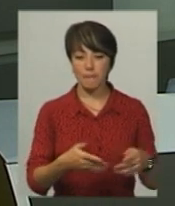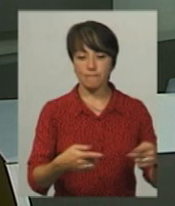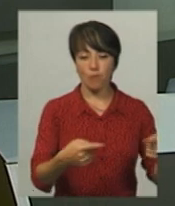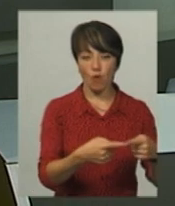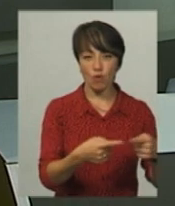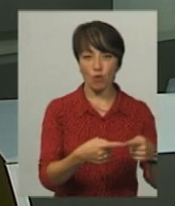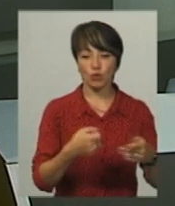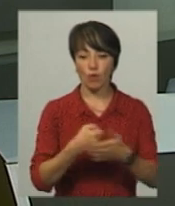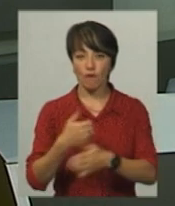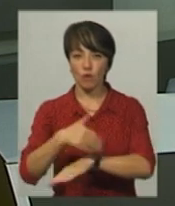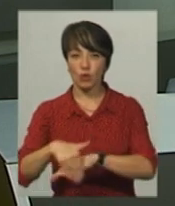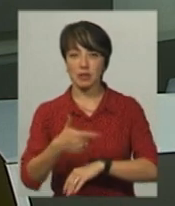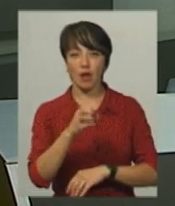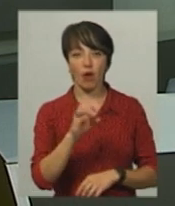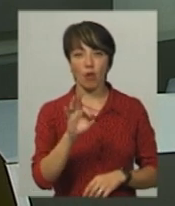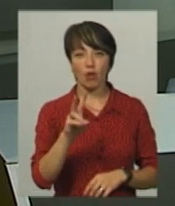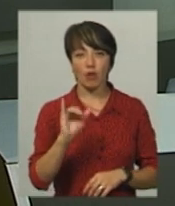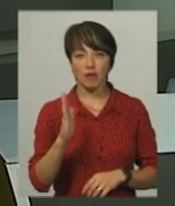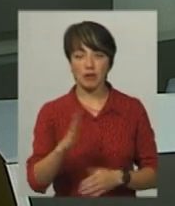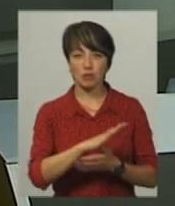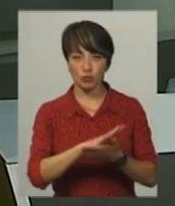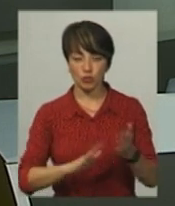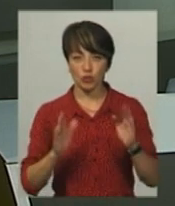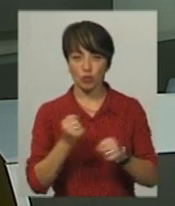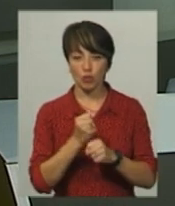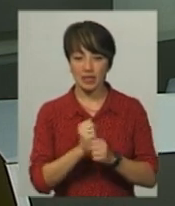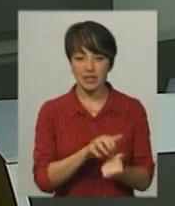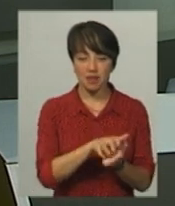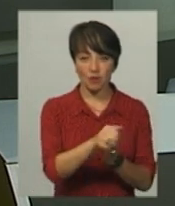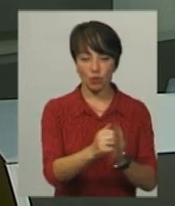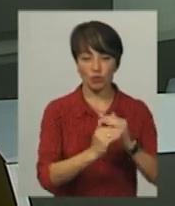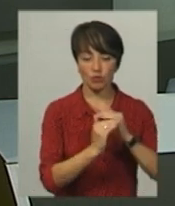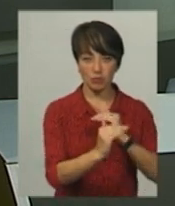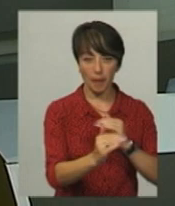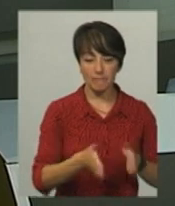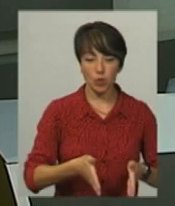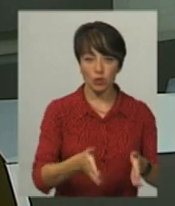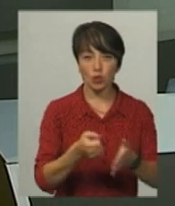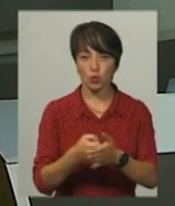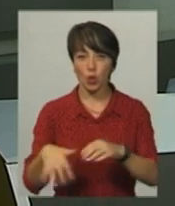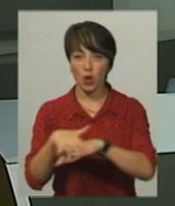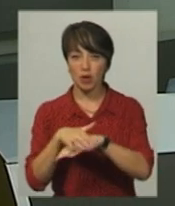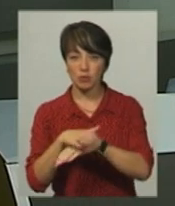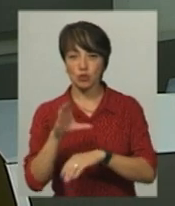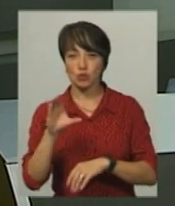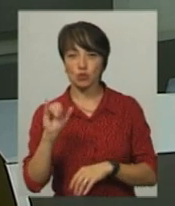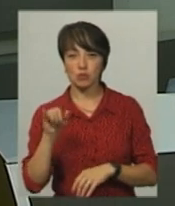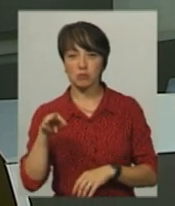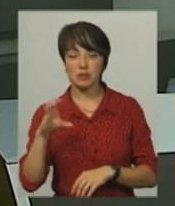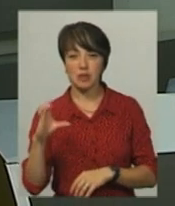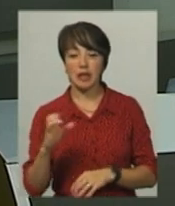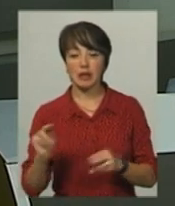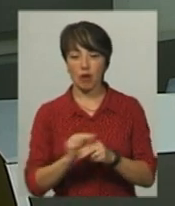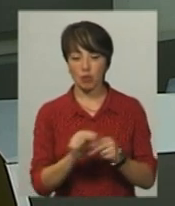до вулиці Геологів. Далі розпочнуться роботи від заасфальтованого внутрішньоквартального проїзду до ринку Сумс. На ремонт цієї